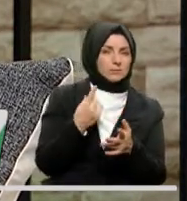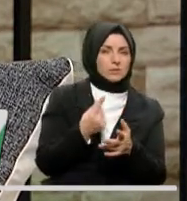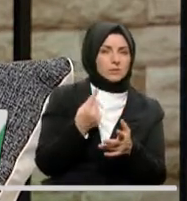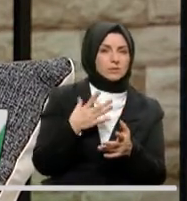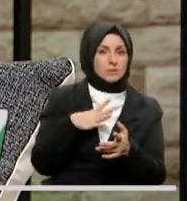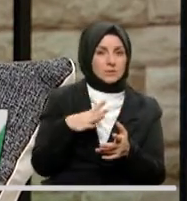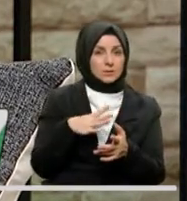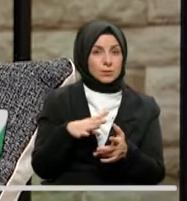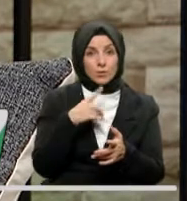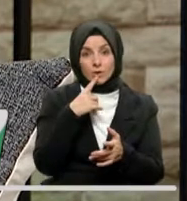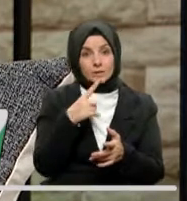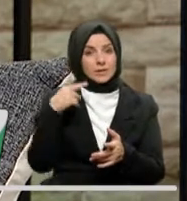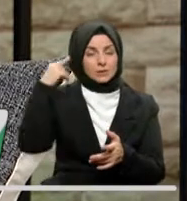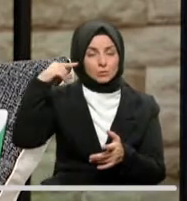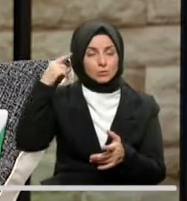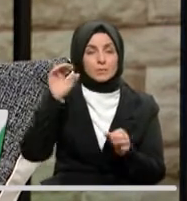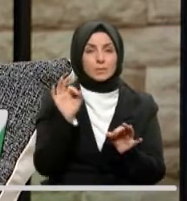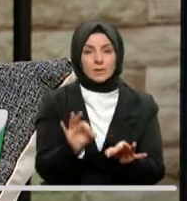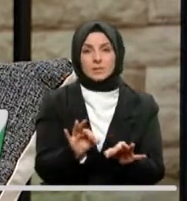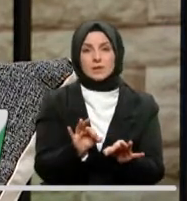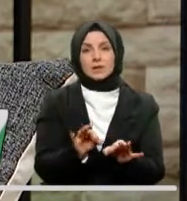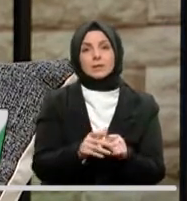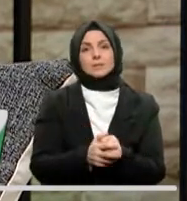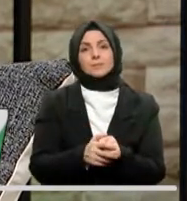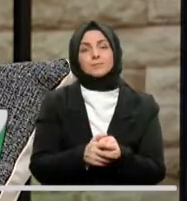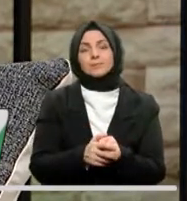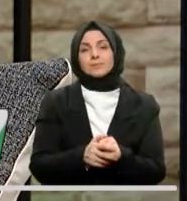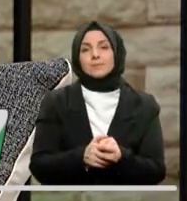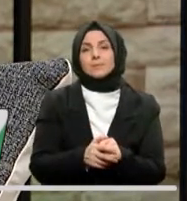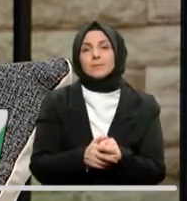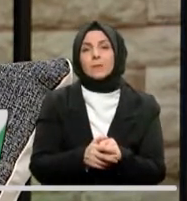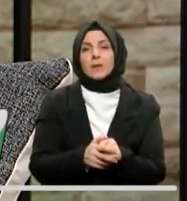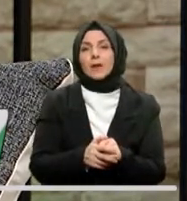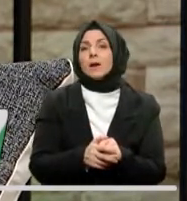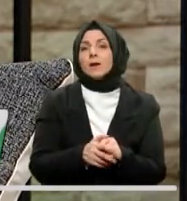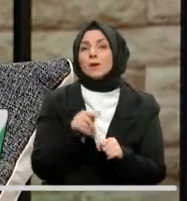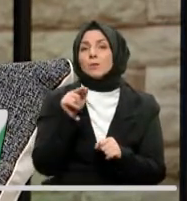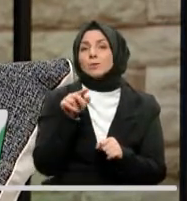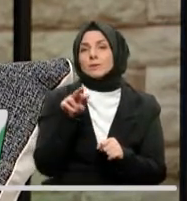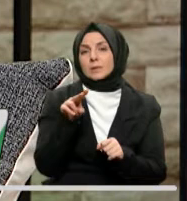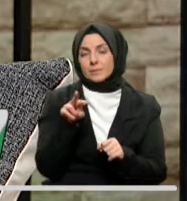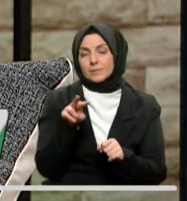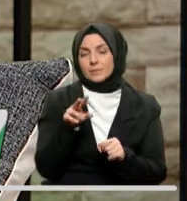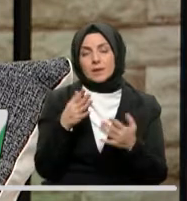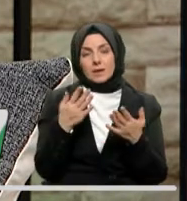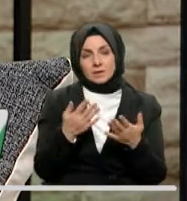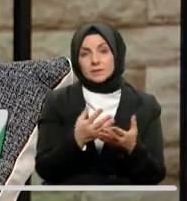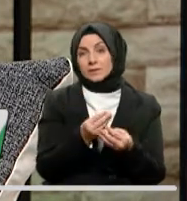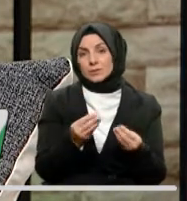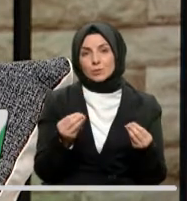anne baba iyi geçince yetişkinlerin çocukları Niye bir şey mi isteyeceksin bile gibi şeyler olur Onun ama aslında